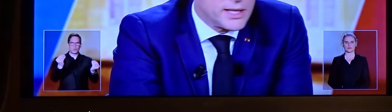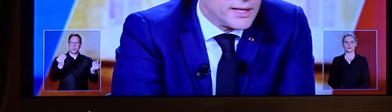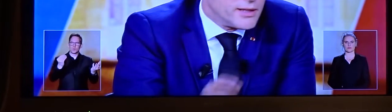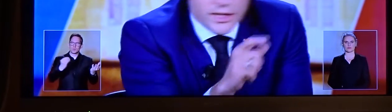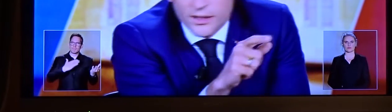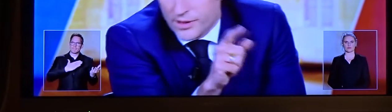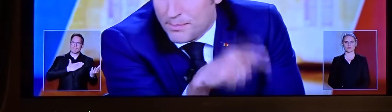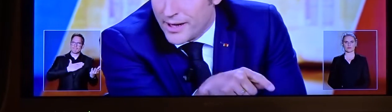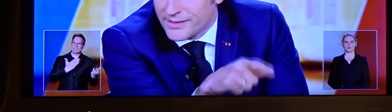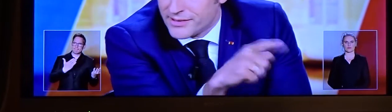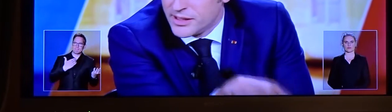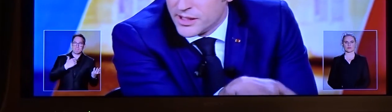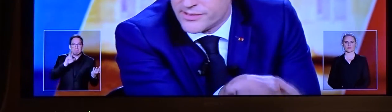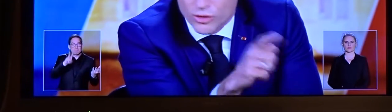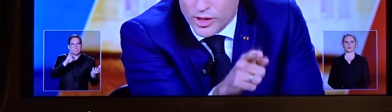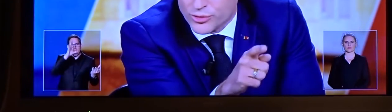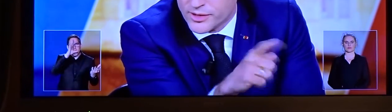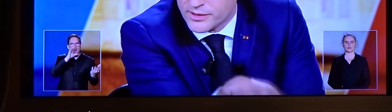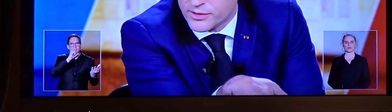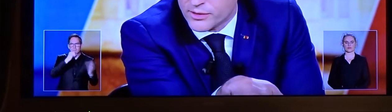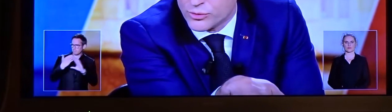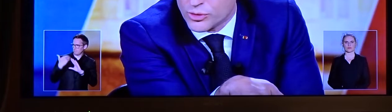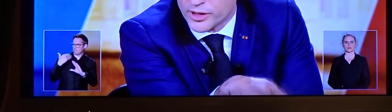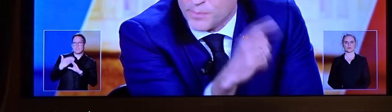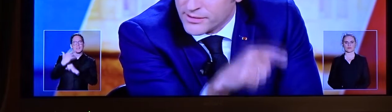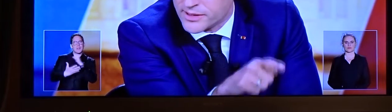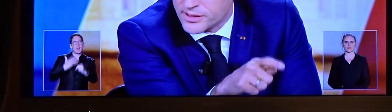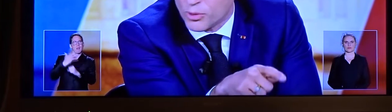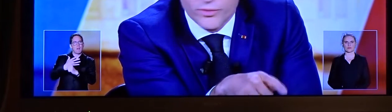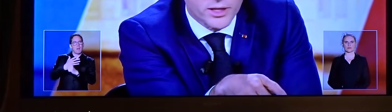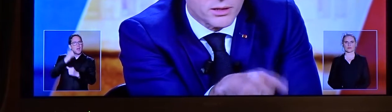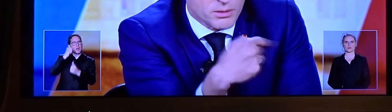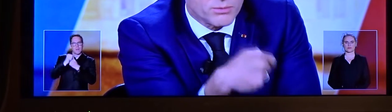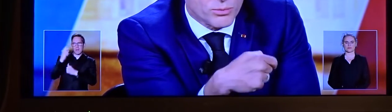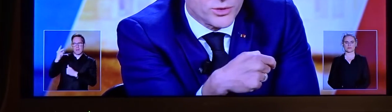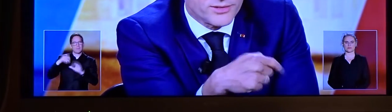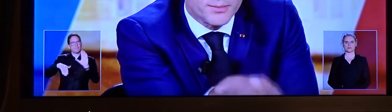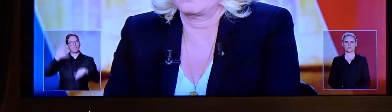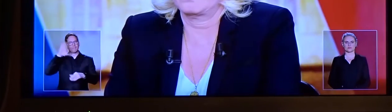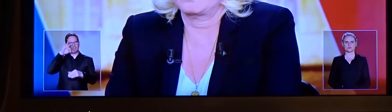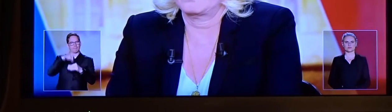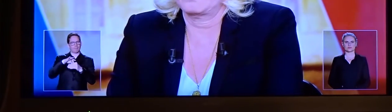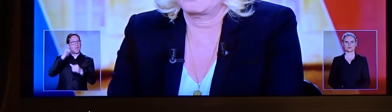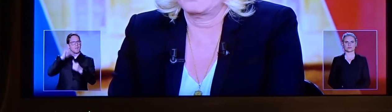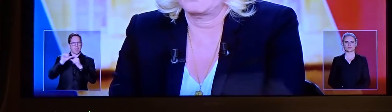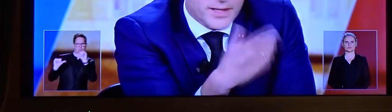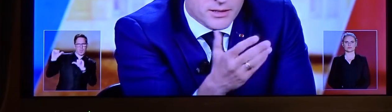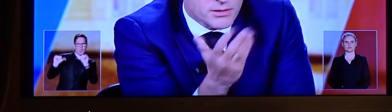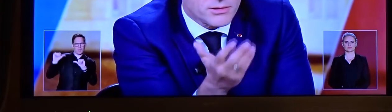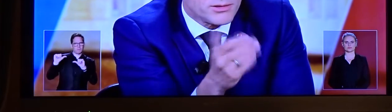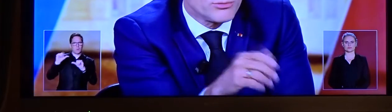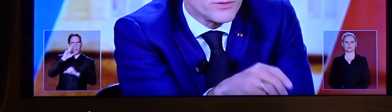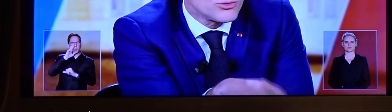représentants. Et ça n'est pas un hasard si, il y a 5 ans, la Russie était intervenue dans la campagne, ce qui a été prouvé pour me déstabiliser.